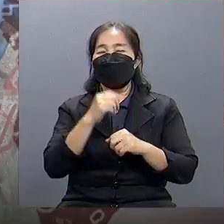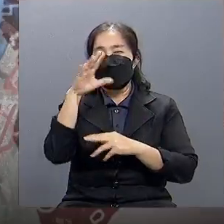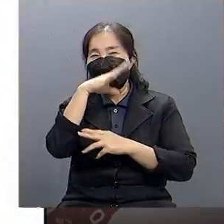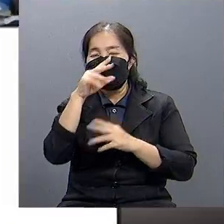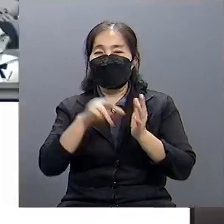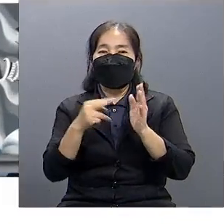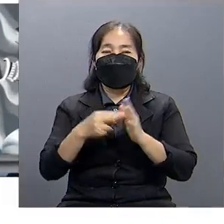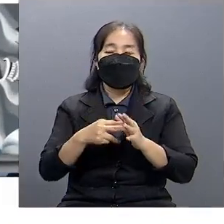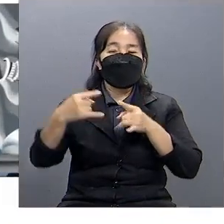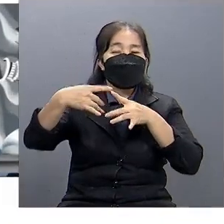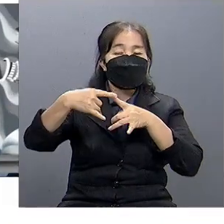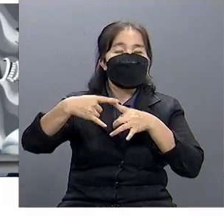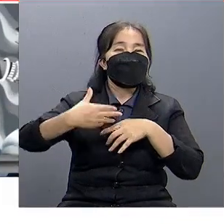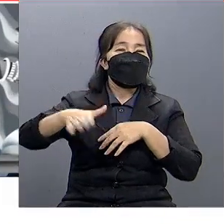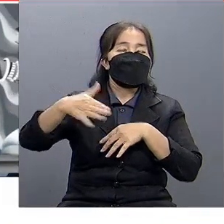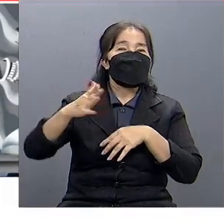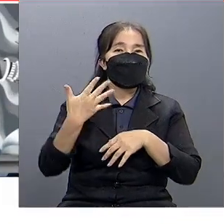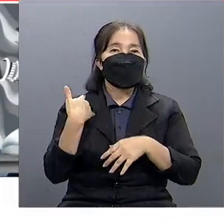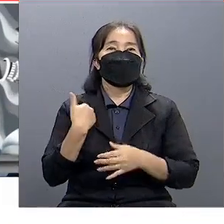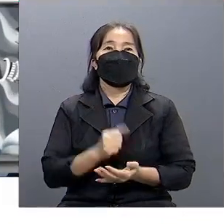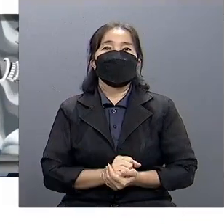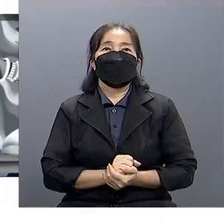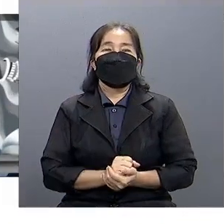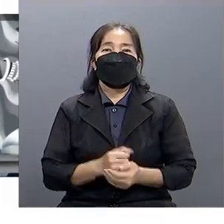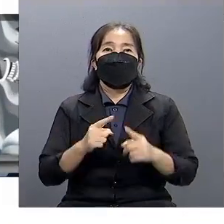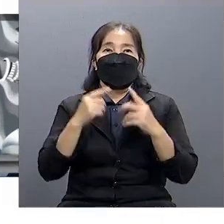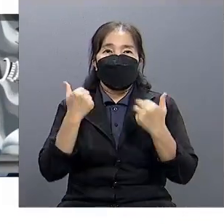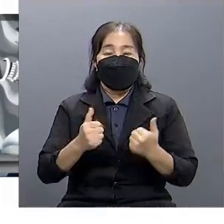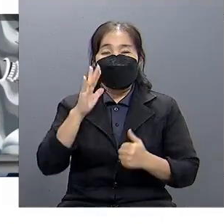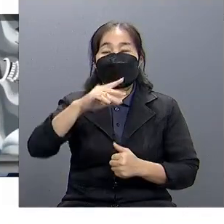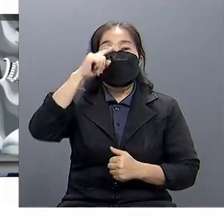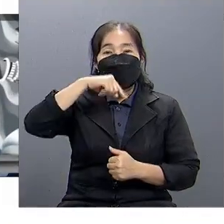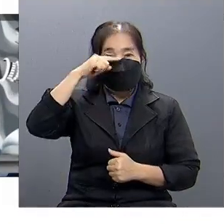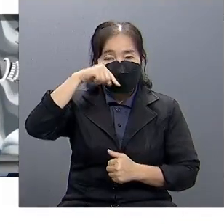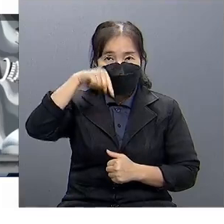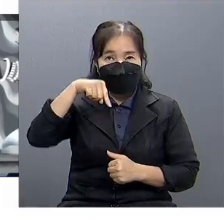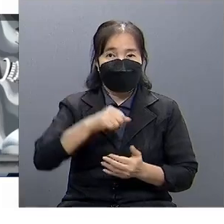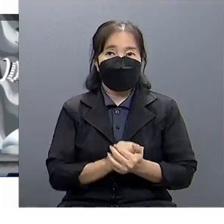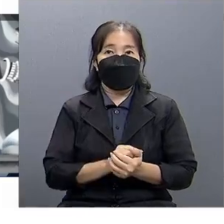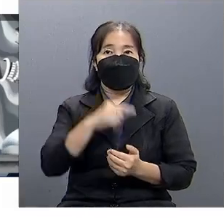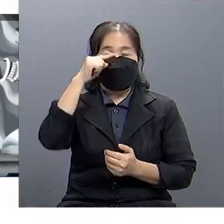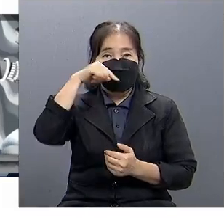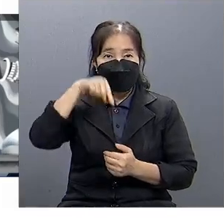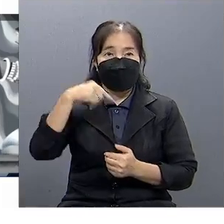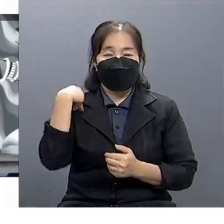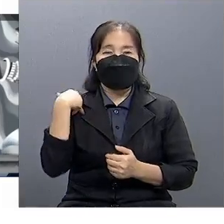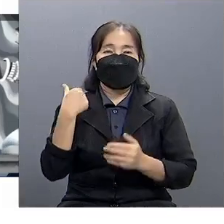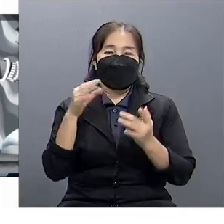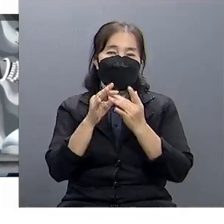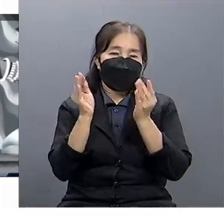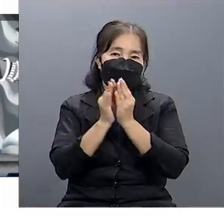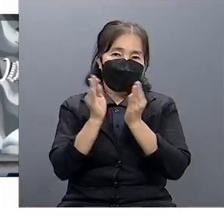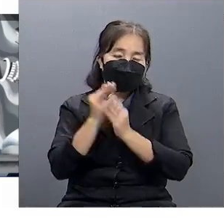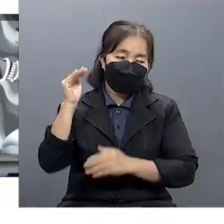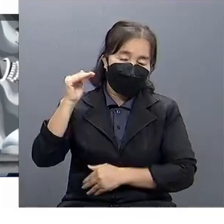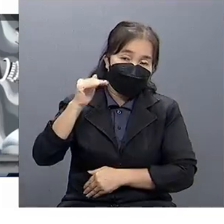ามหากมาดูที่ประเทศไทยนะคะคุณผู้ชมจะเห็นว่าตอนนี้อยู่ในช่วงที่มีคะแนนต่ำที่สุดคือ